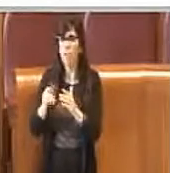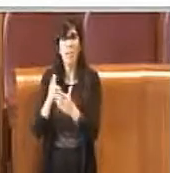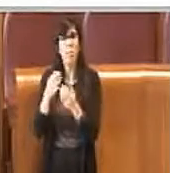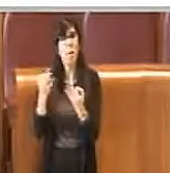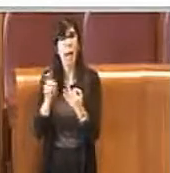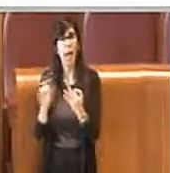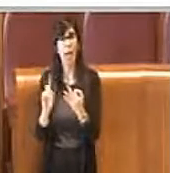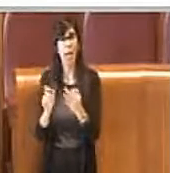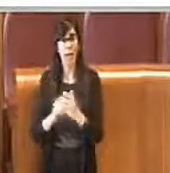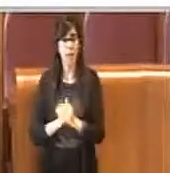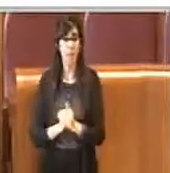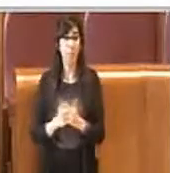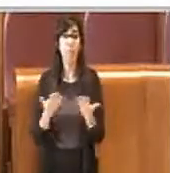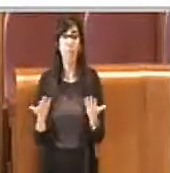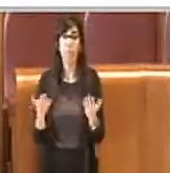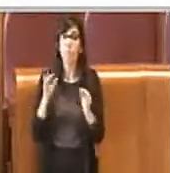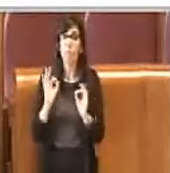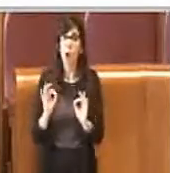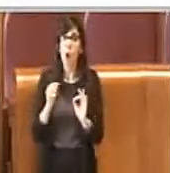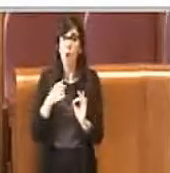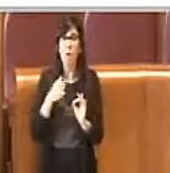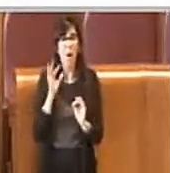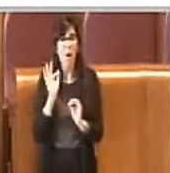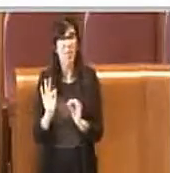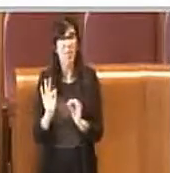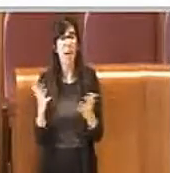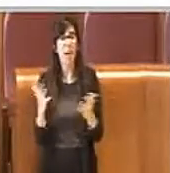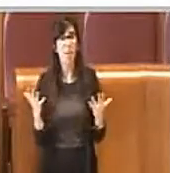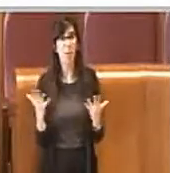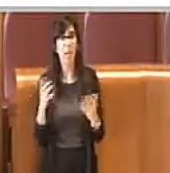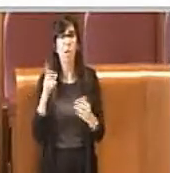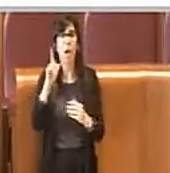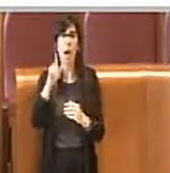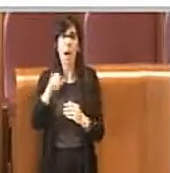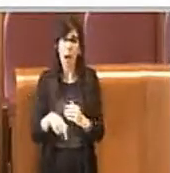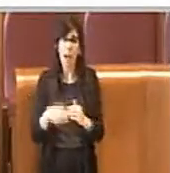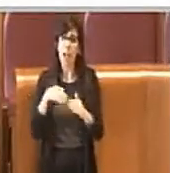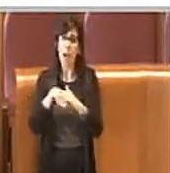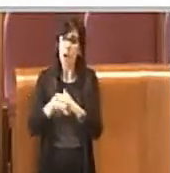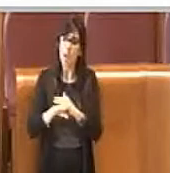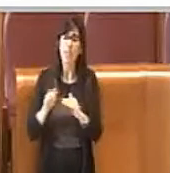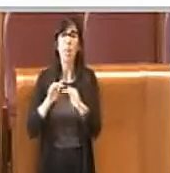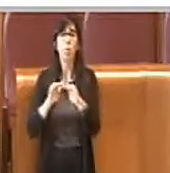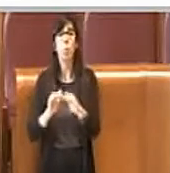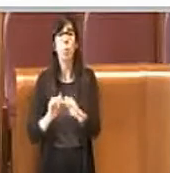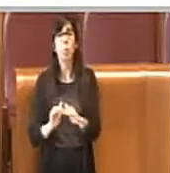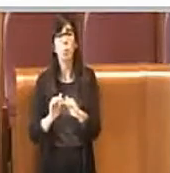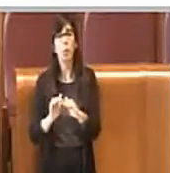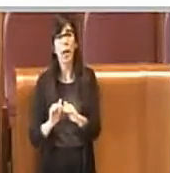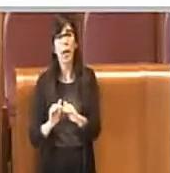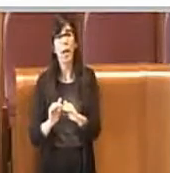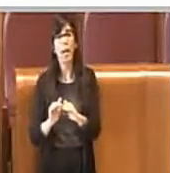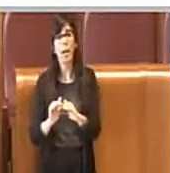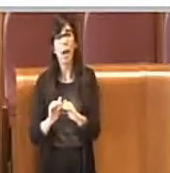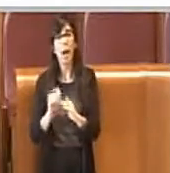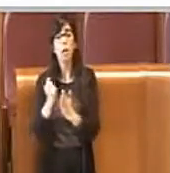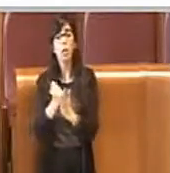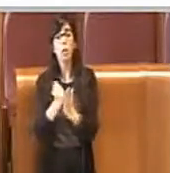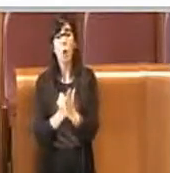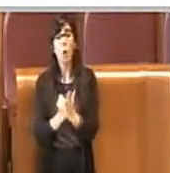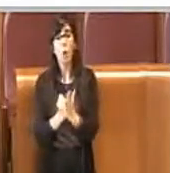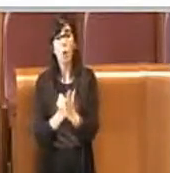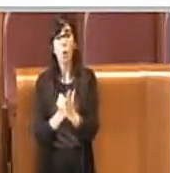conservazione. E sto parlando anche della conservazione e tutela dei